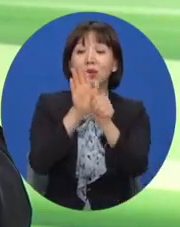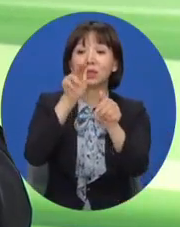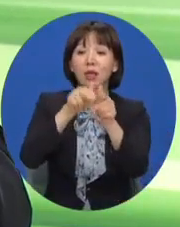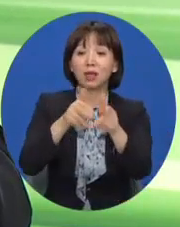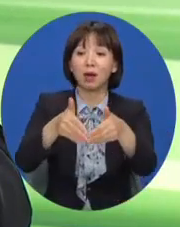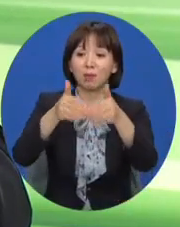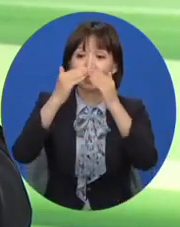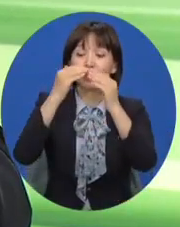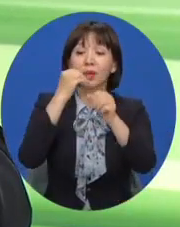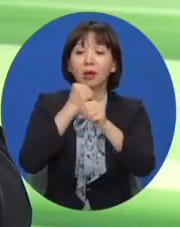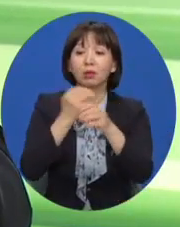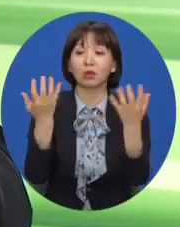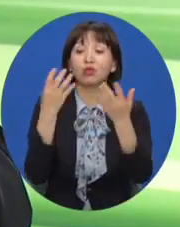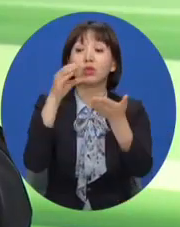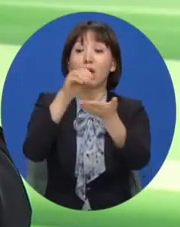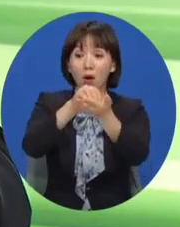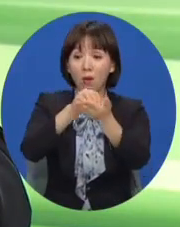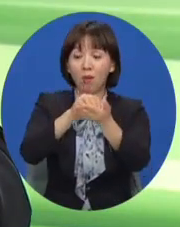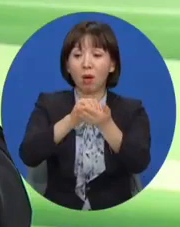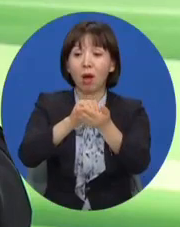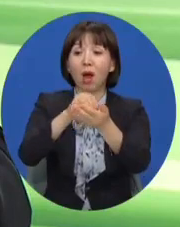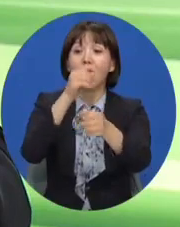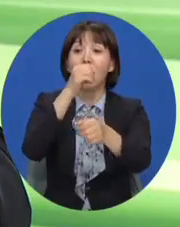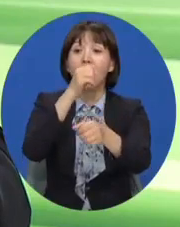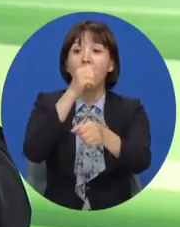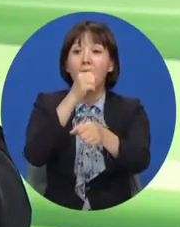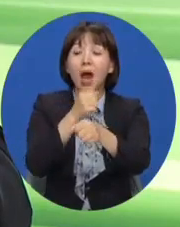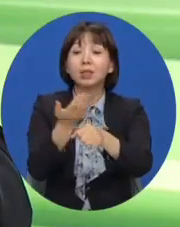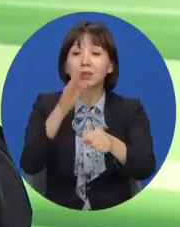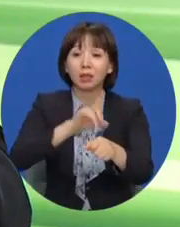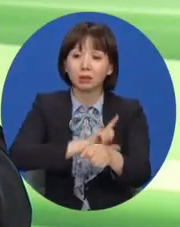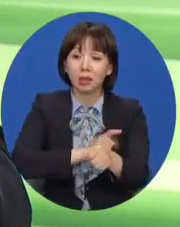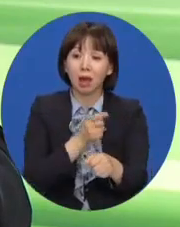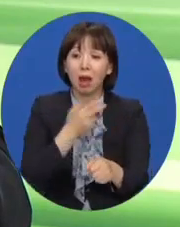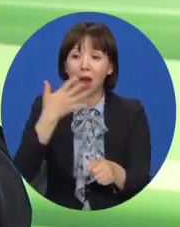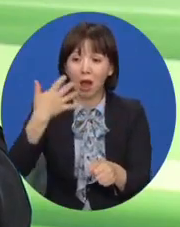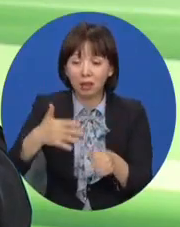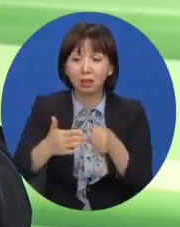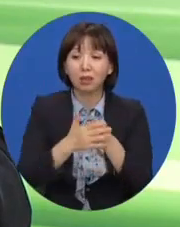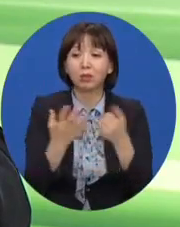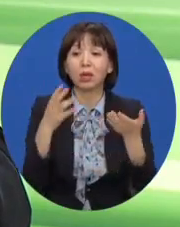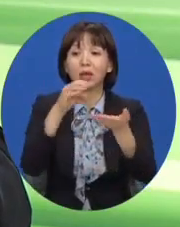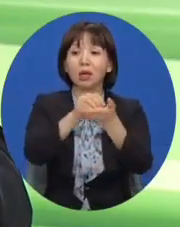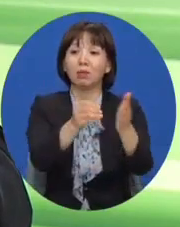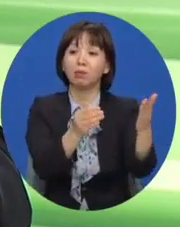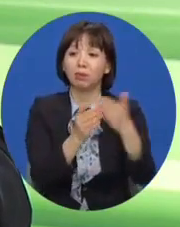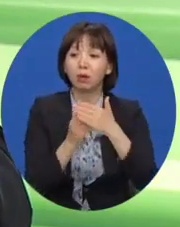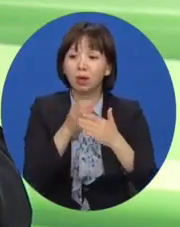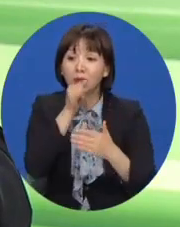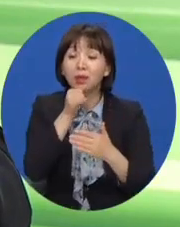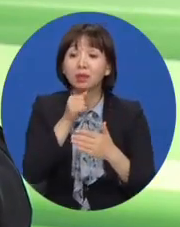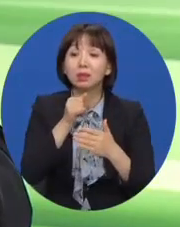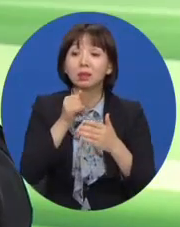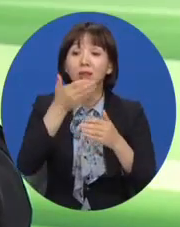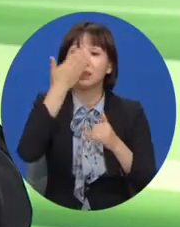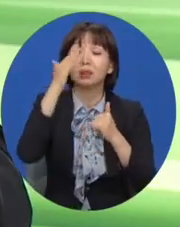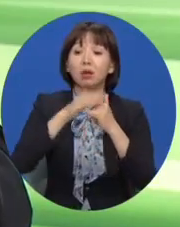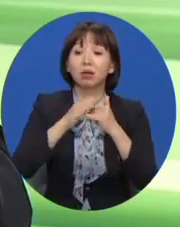설립해서 취업을 하지만은 자격증이 없어서 취업을 못하는 분들에게는